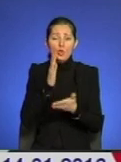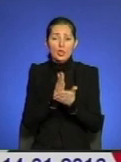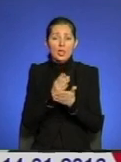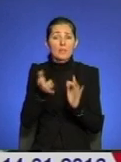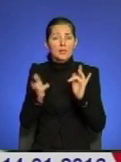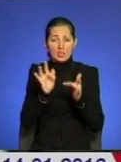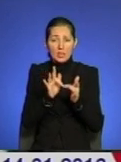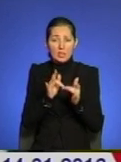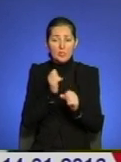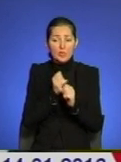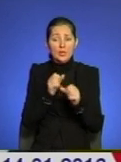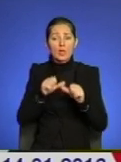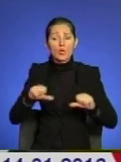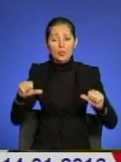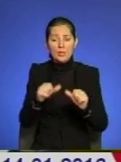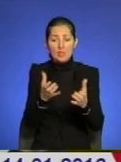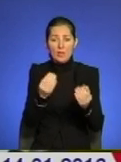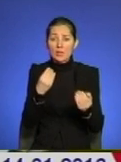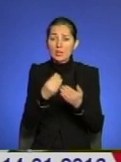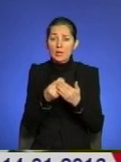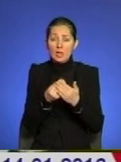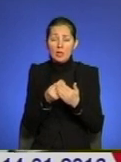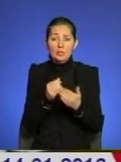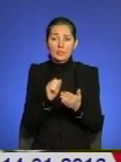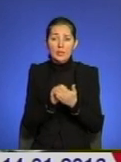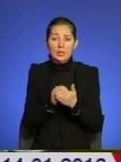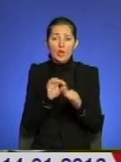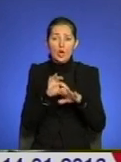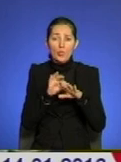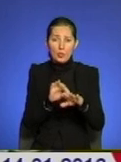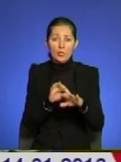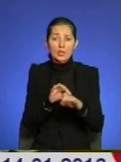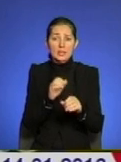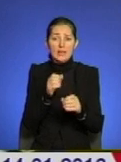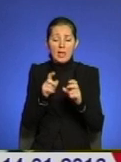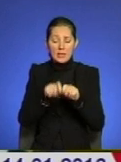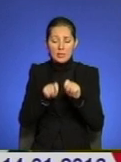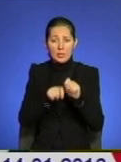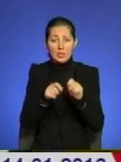взяті матеріали для експертизи. Експертиза проводиться як у нас в області, так і відправлена